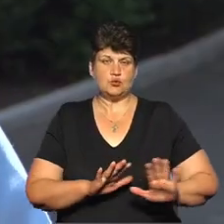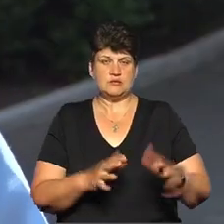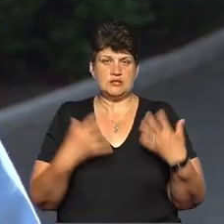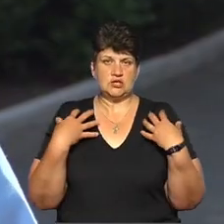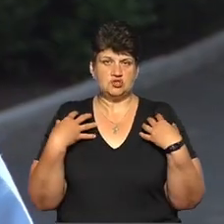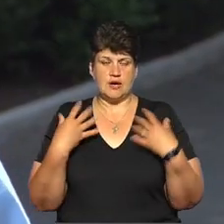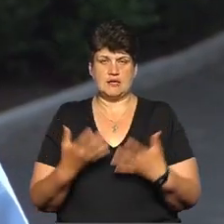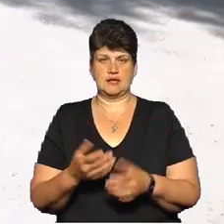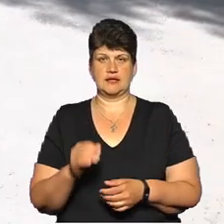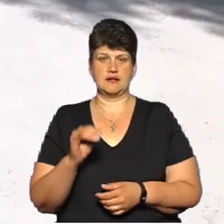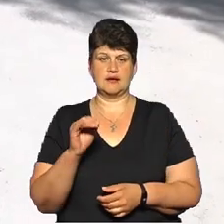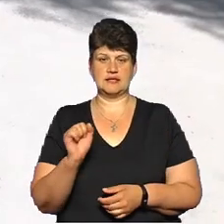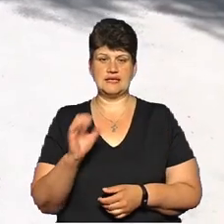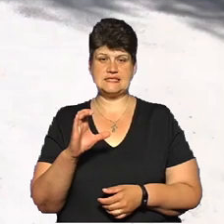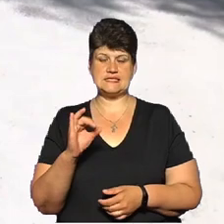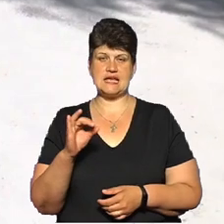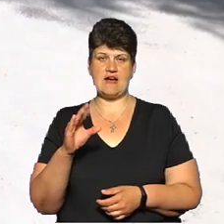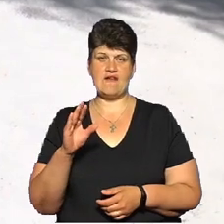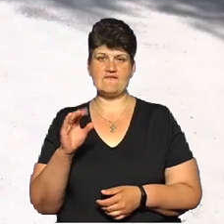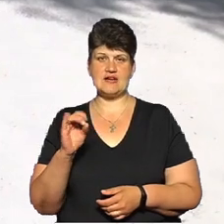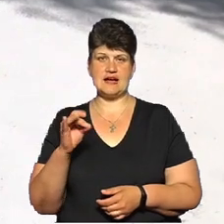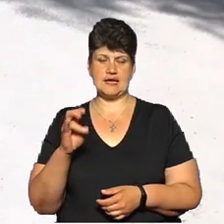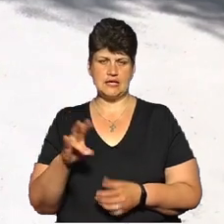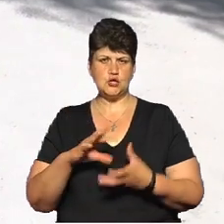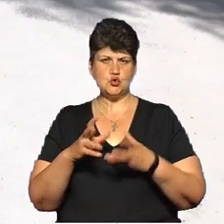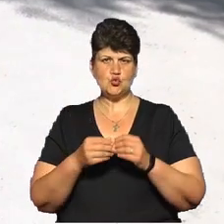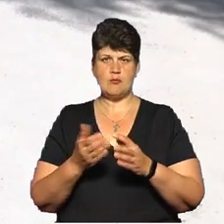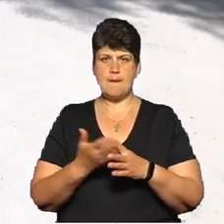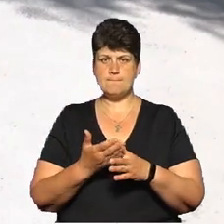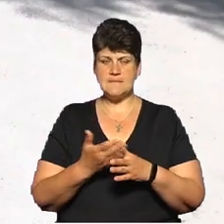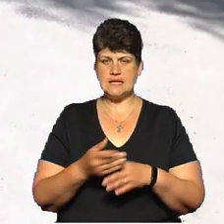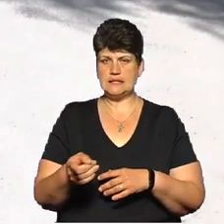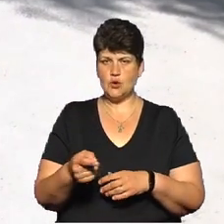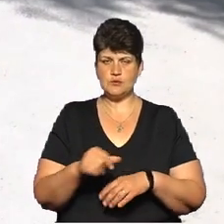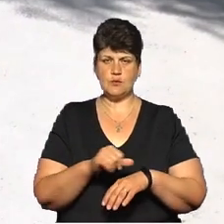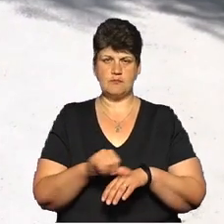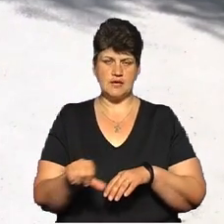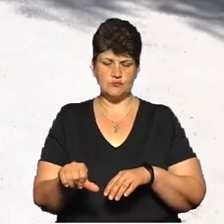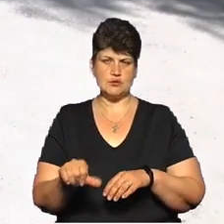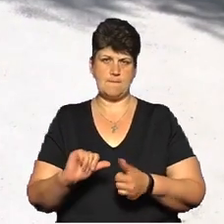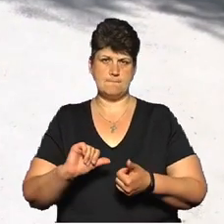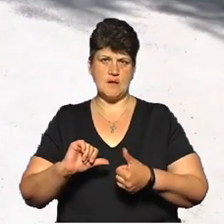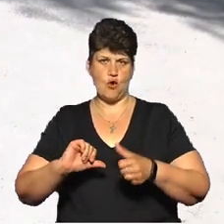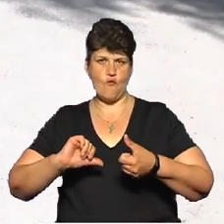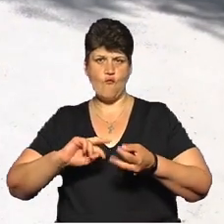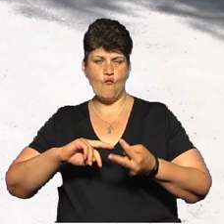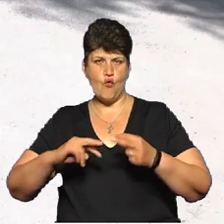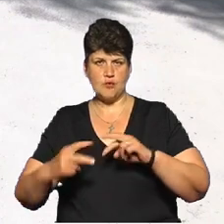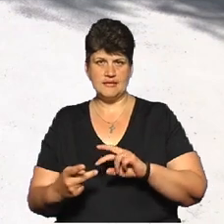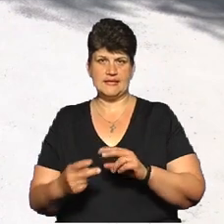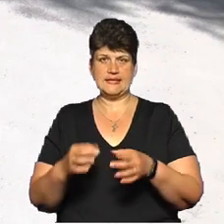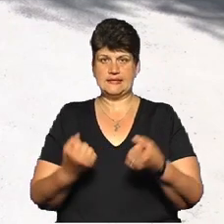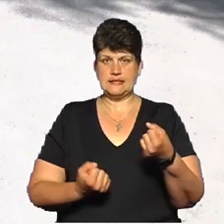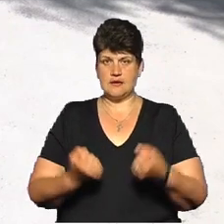Андрій Северин. Сума наданих пільг тернопільською митницею при оформленні таких транспортних засобів становить на сьогоднішній